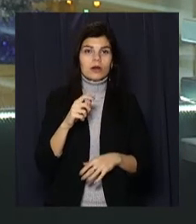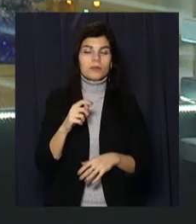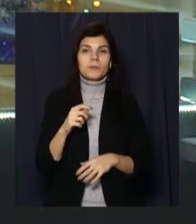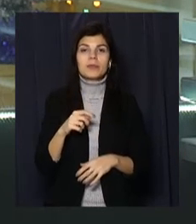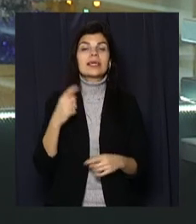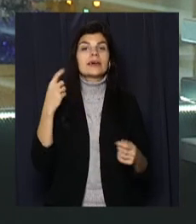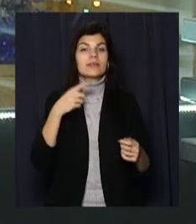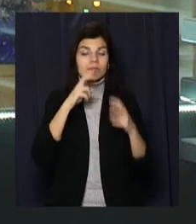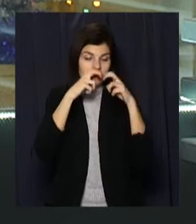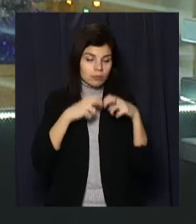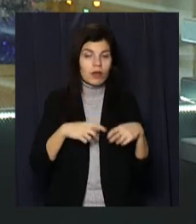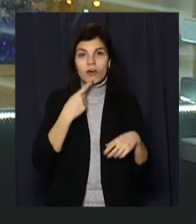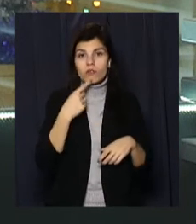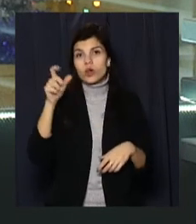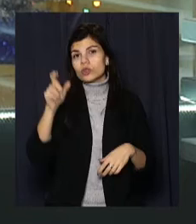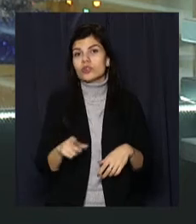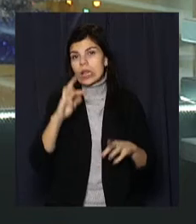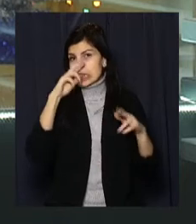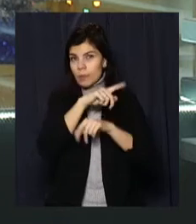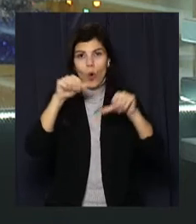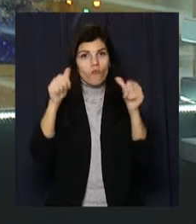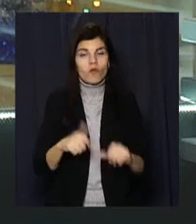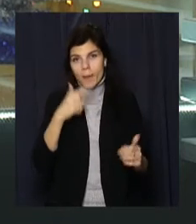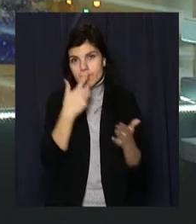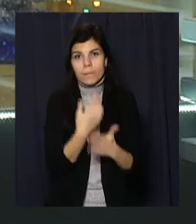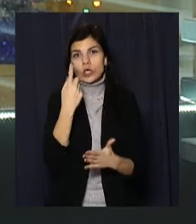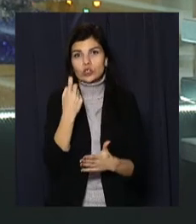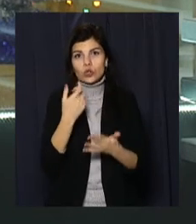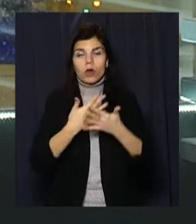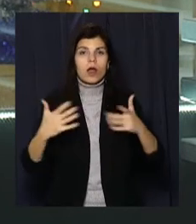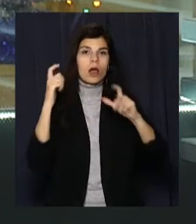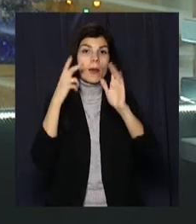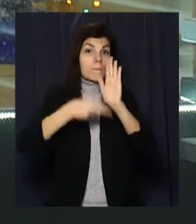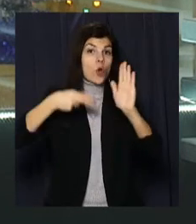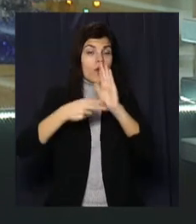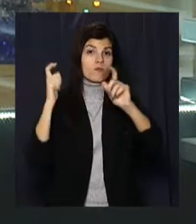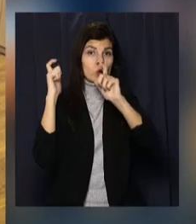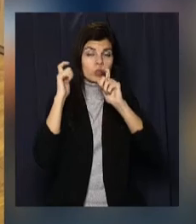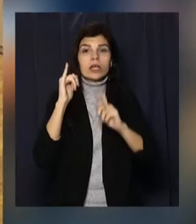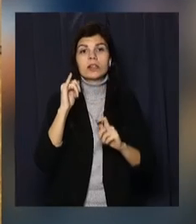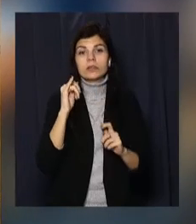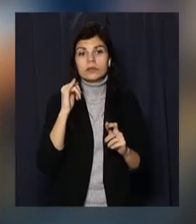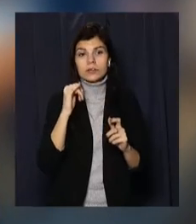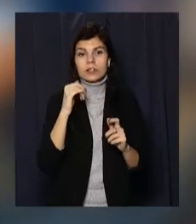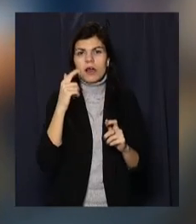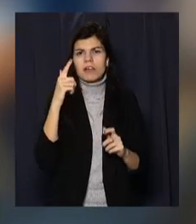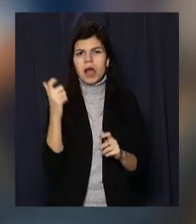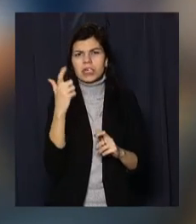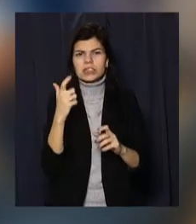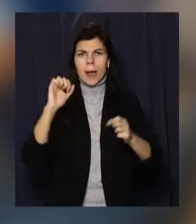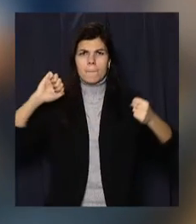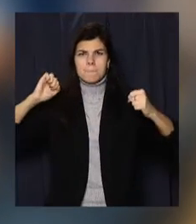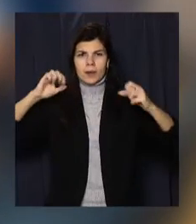За даними слідства, митники неправильно оформили майже сотню залізничних вагонів та дві вантажівки з газовим